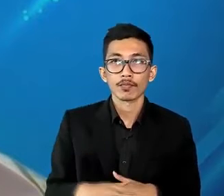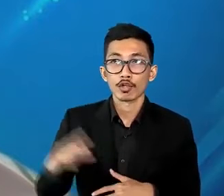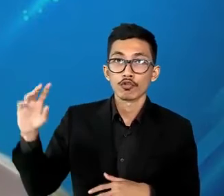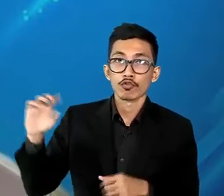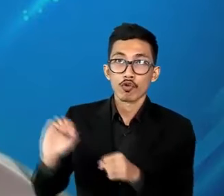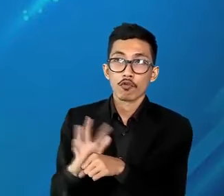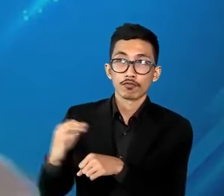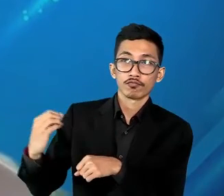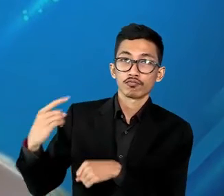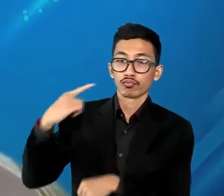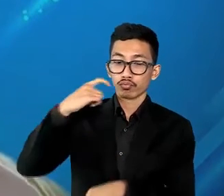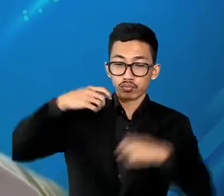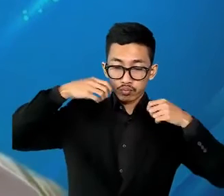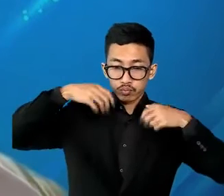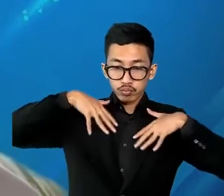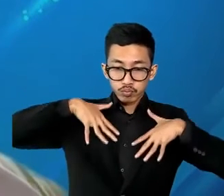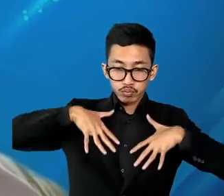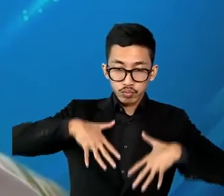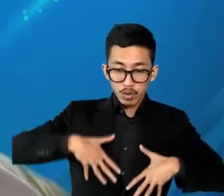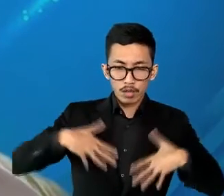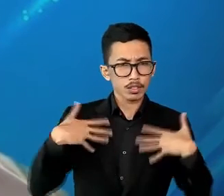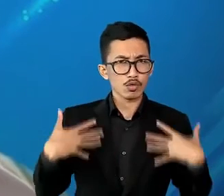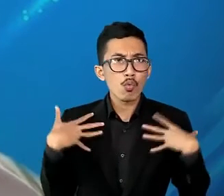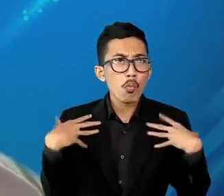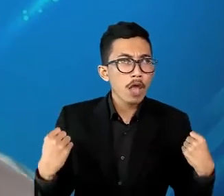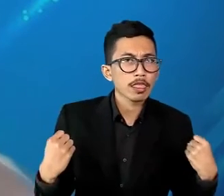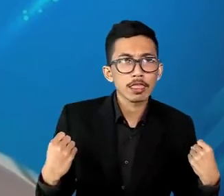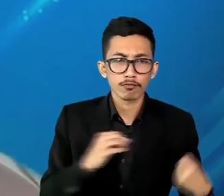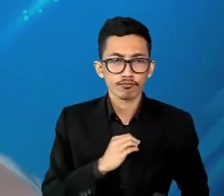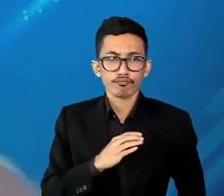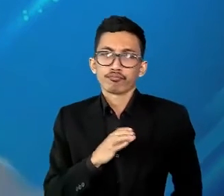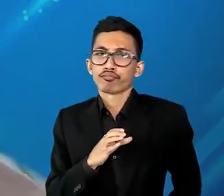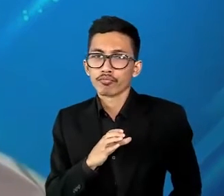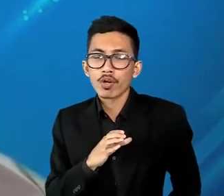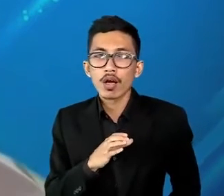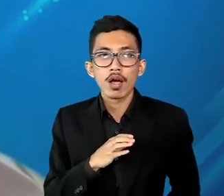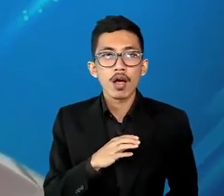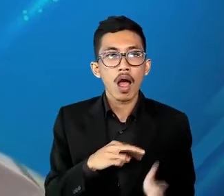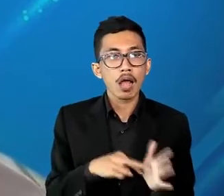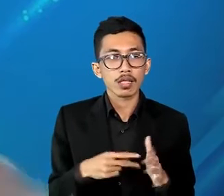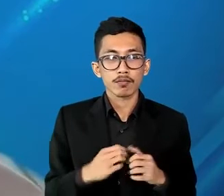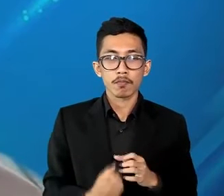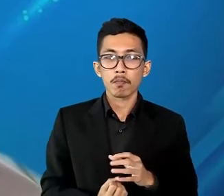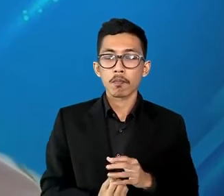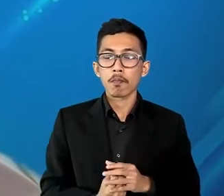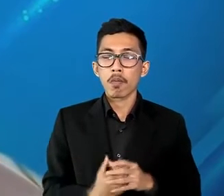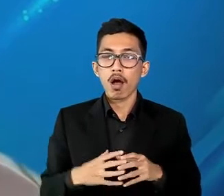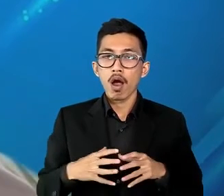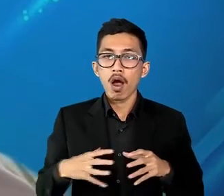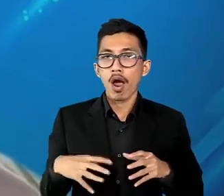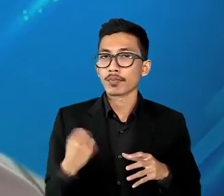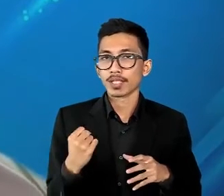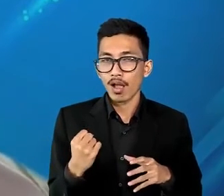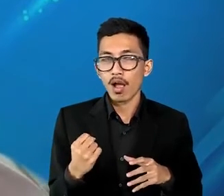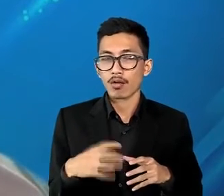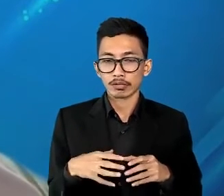tahan tubuh kita kuat, virus itu tidak bisa berkembang dalam diri kita, maka dia akan tidak berkembang dan orangnya tetap